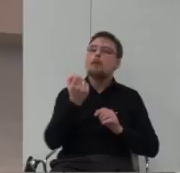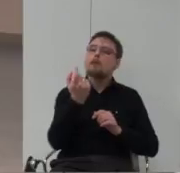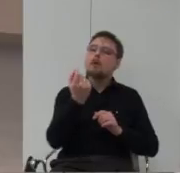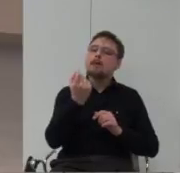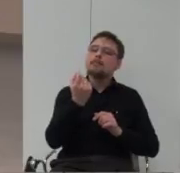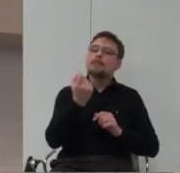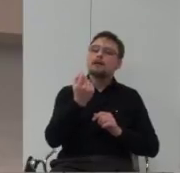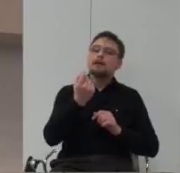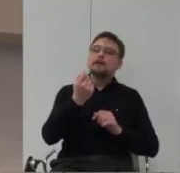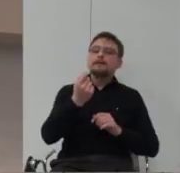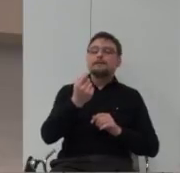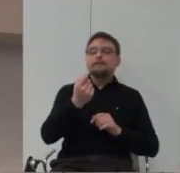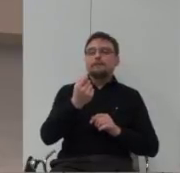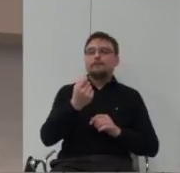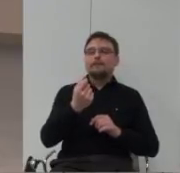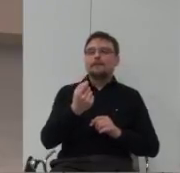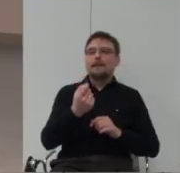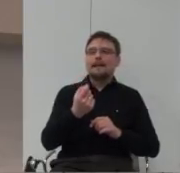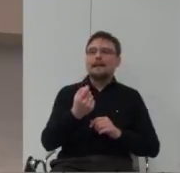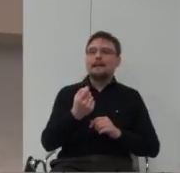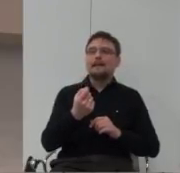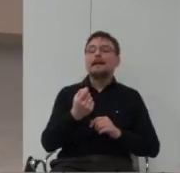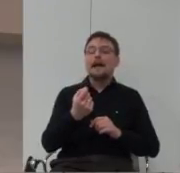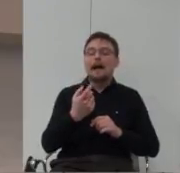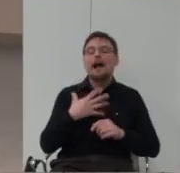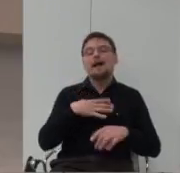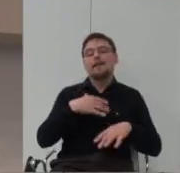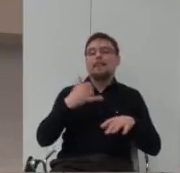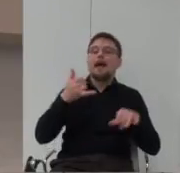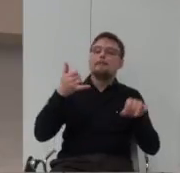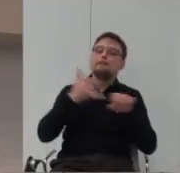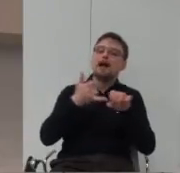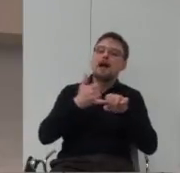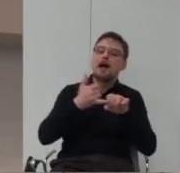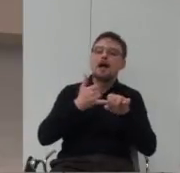krytyczny, no jest przez naukowców określany jako moment